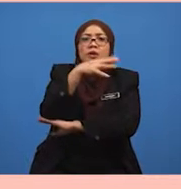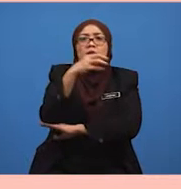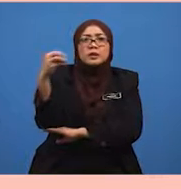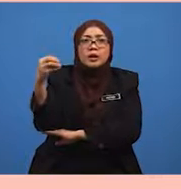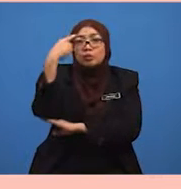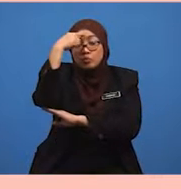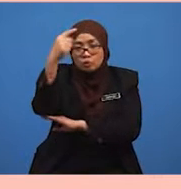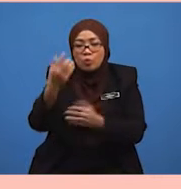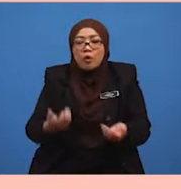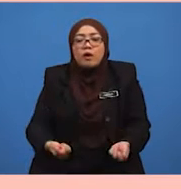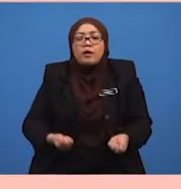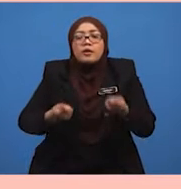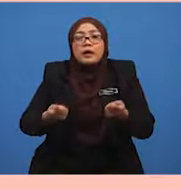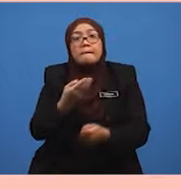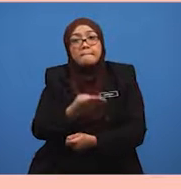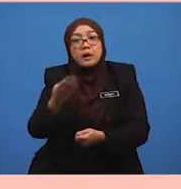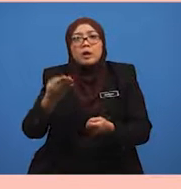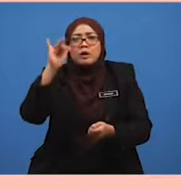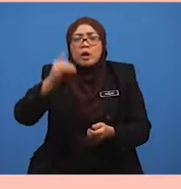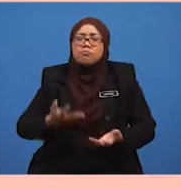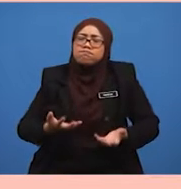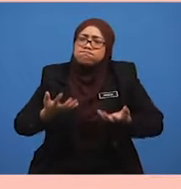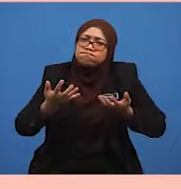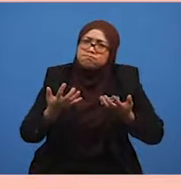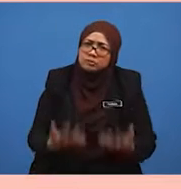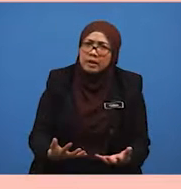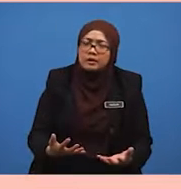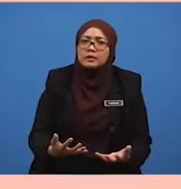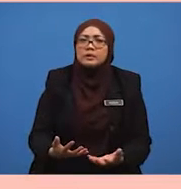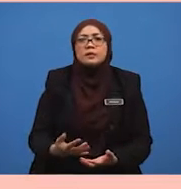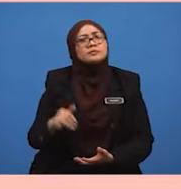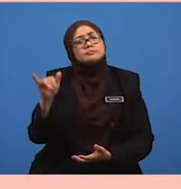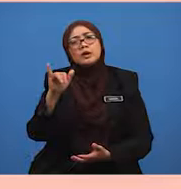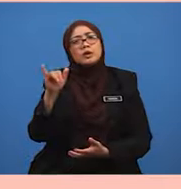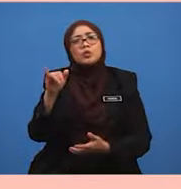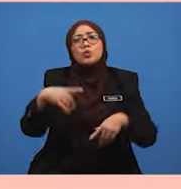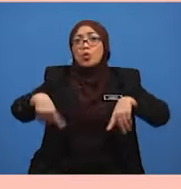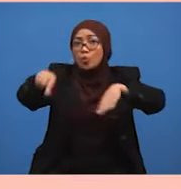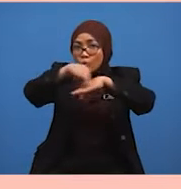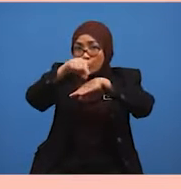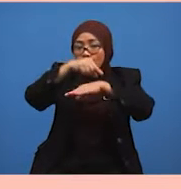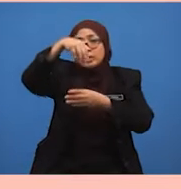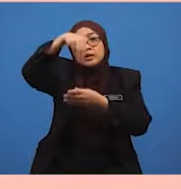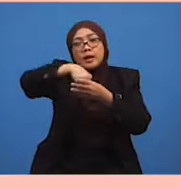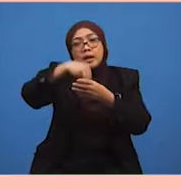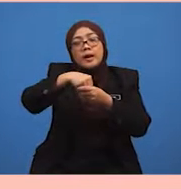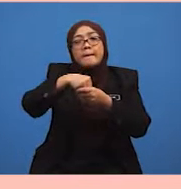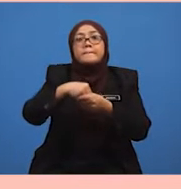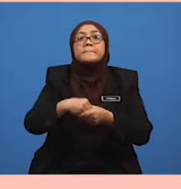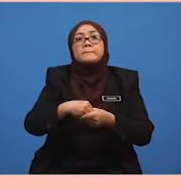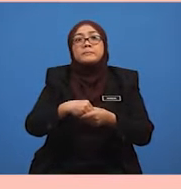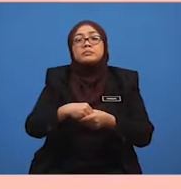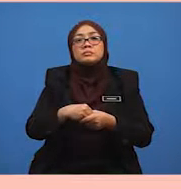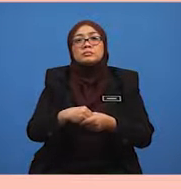dan biasanya digunakan dalam industri pembinaan. Mesin ringkas yang terlibat dalam